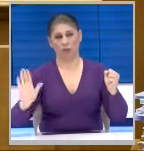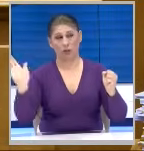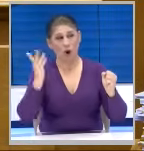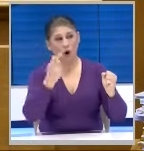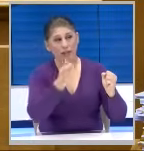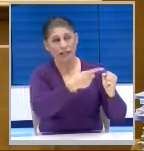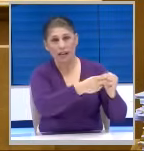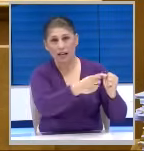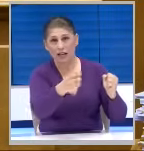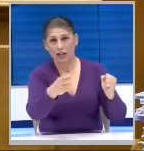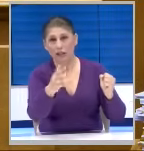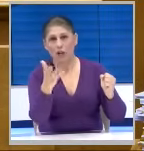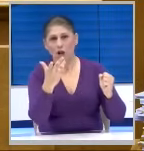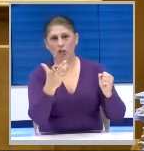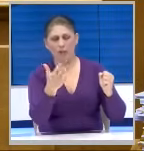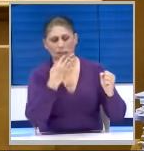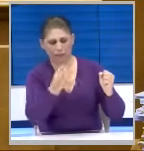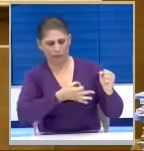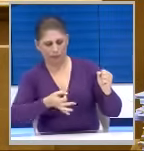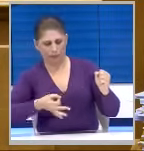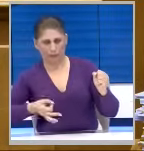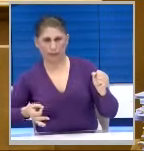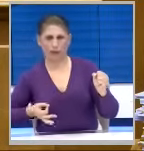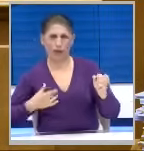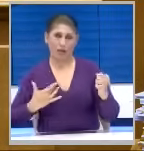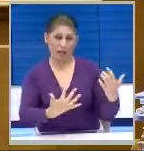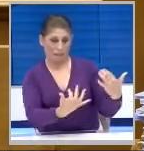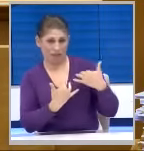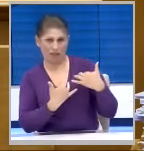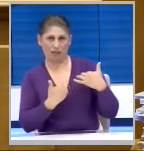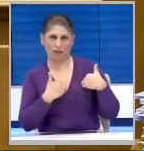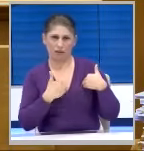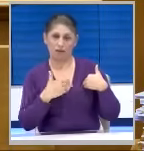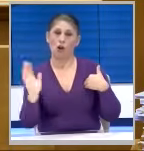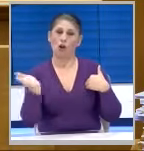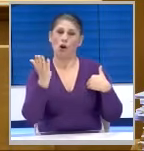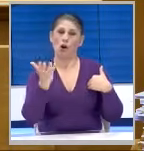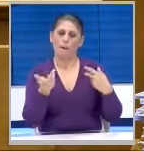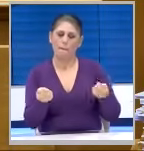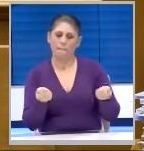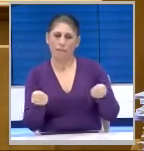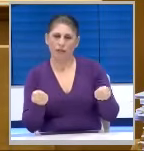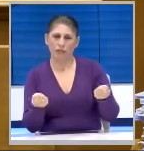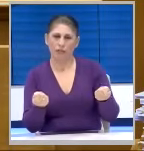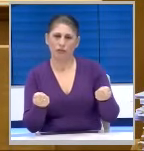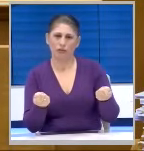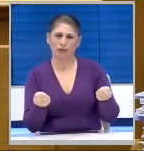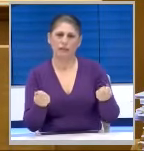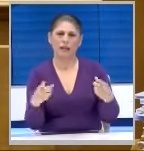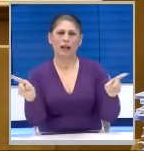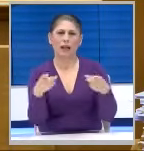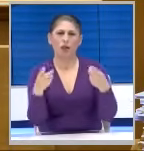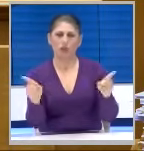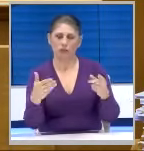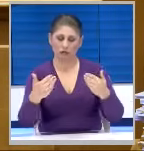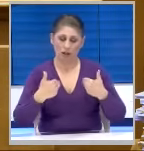κάνετε ότι λάσπη κι αν ρίξετε όσες επιθέσεις κ αν δεχθώ όσες μεθοδεύσεις κ αν ενορχηστρώσει